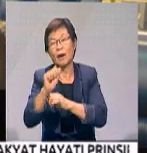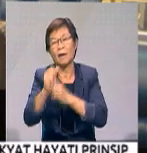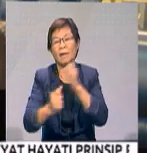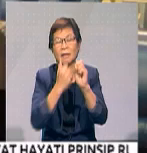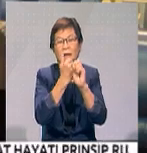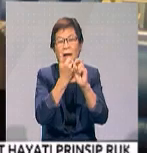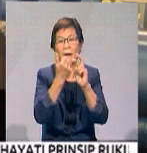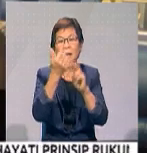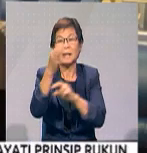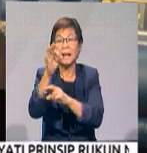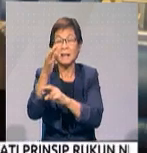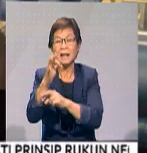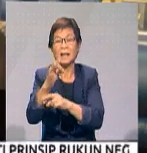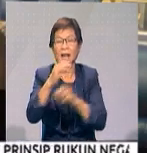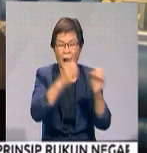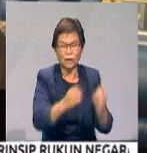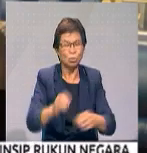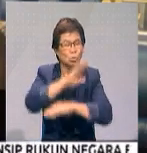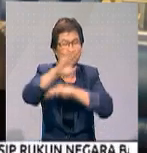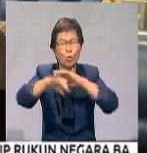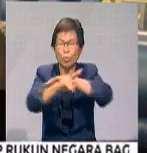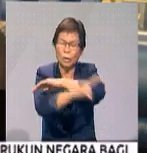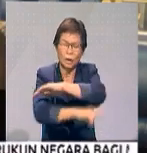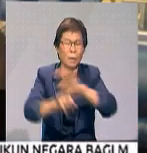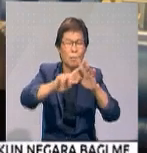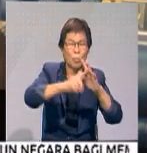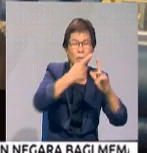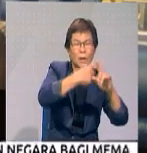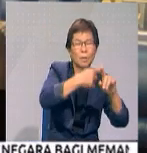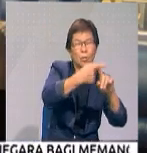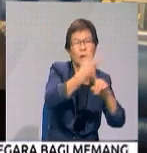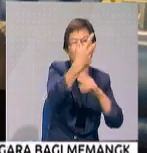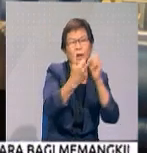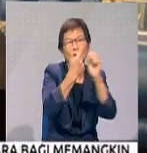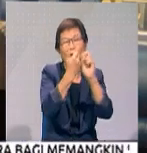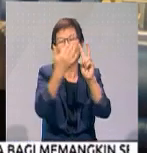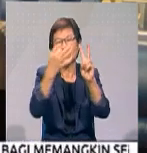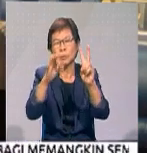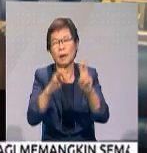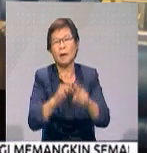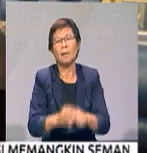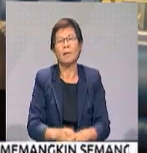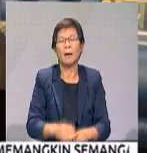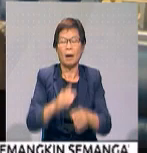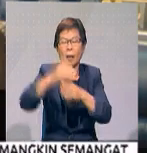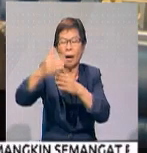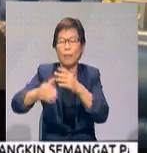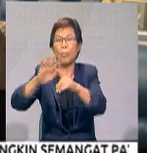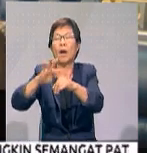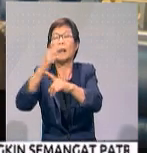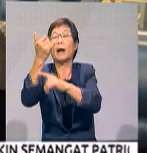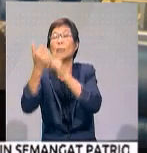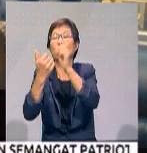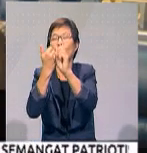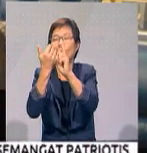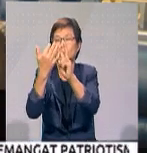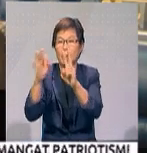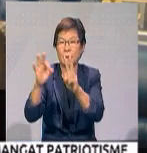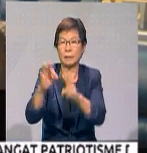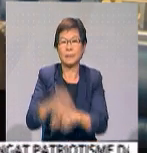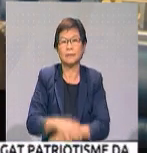yang dianjurkan di semua negeri dan bermula daripada Mac 2019 yang akan berakhir pada bulan Jun 2019.